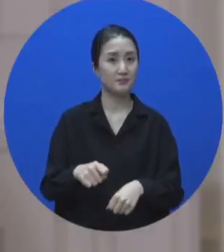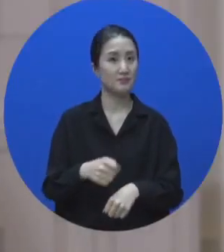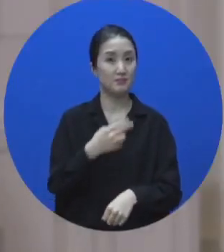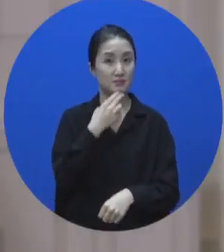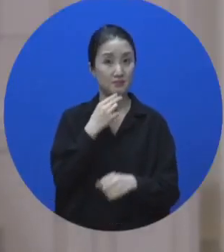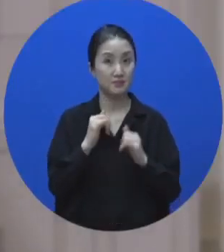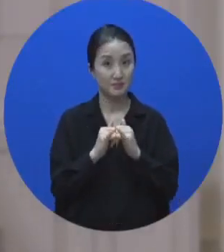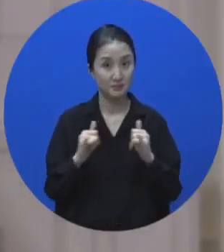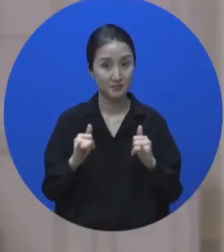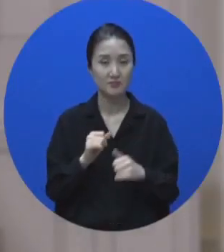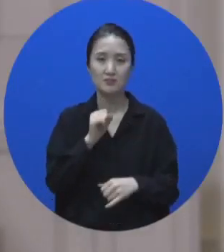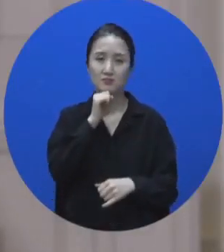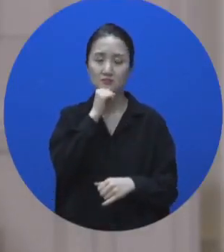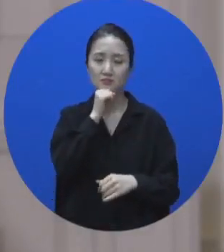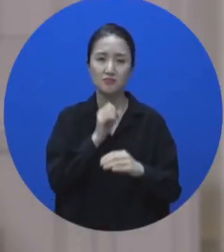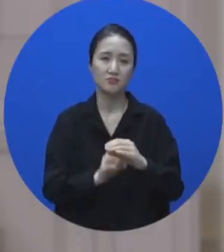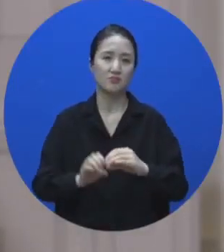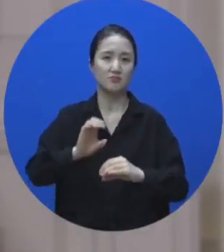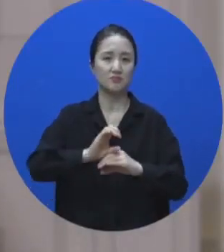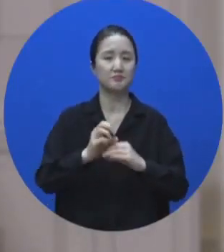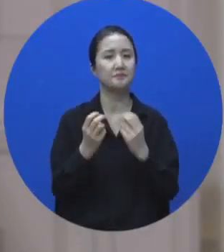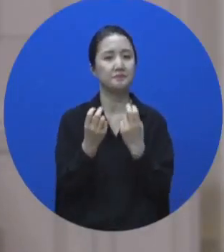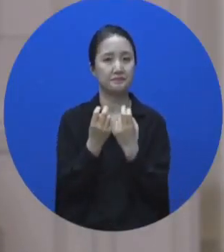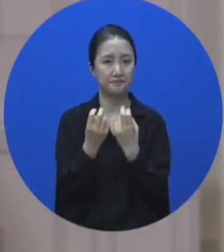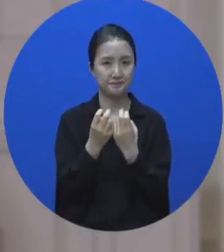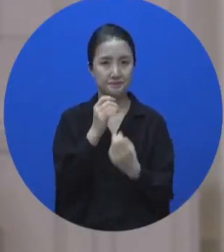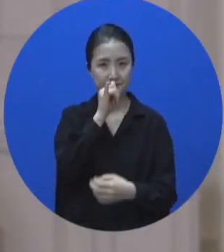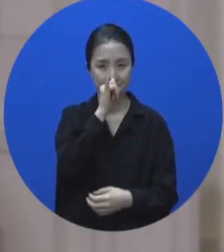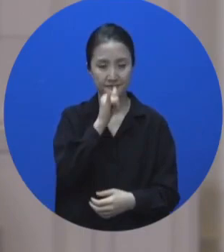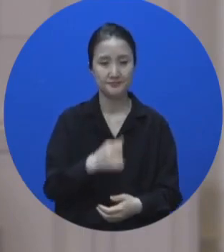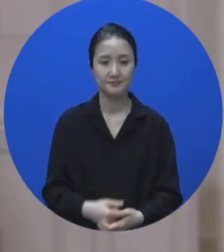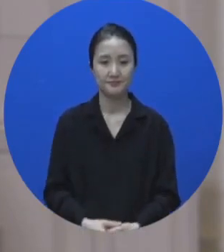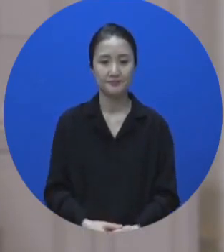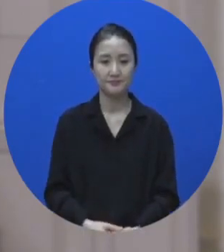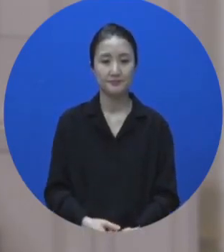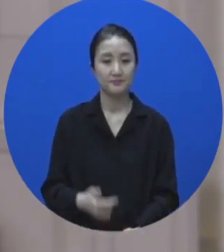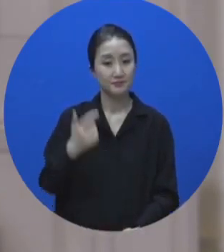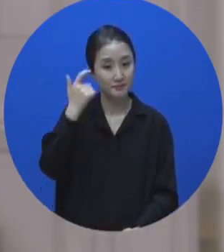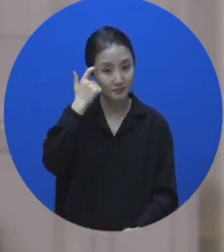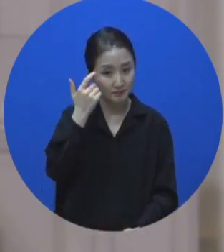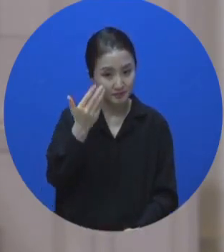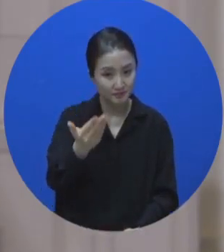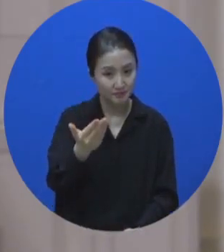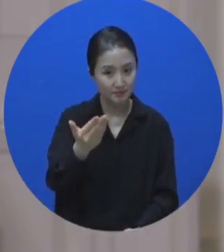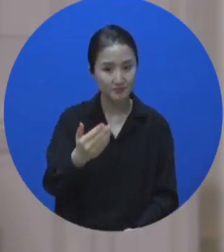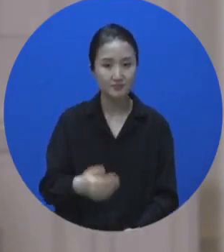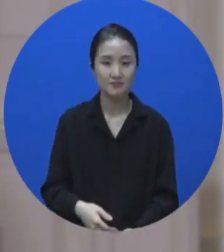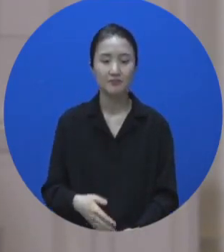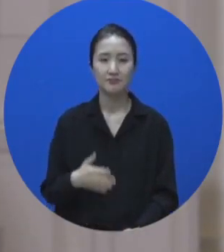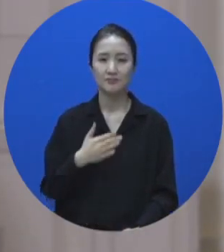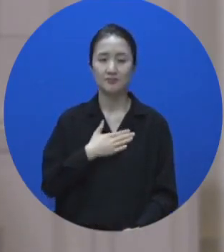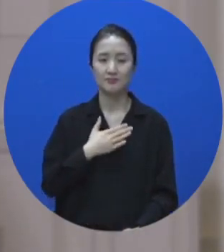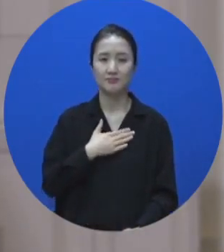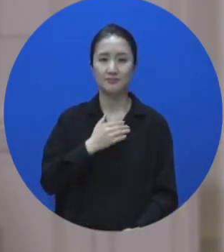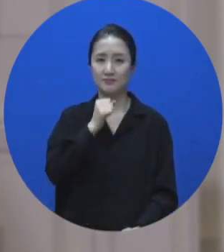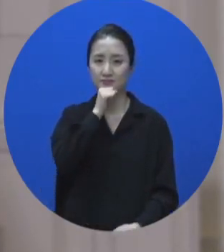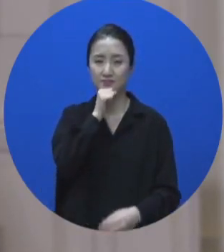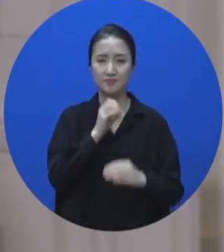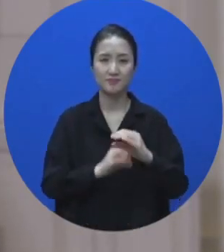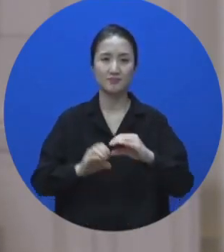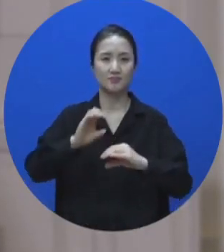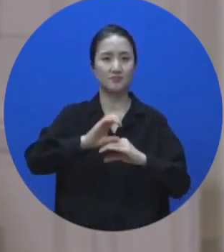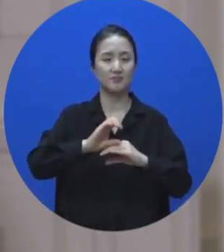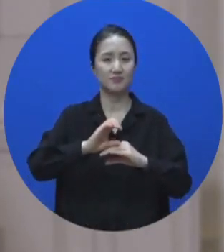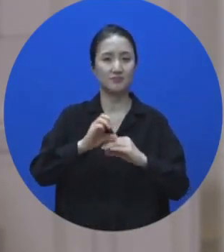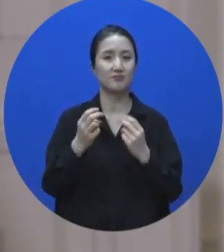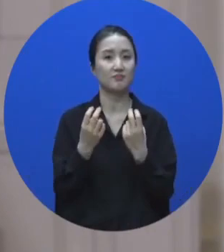방법입니다 특별하지 않다 면 가짜 볼 올리셔야 되요 여기서 여러분 퀴즈 한번 될께요 가 점이